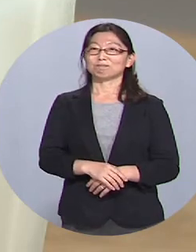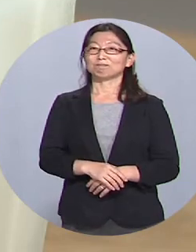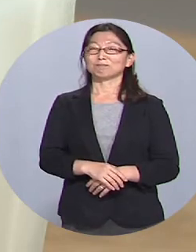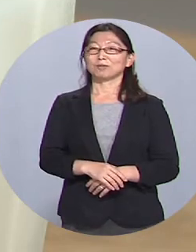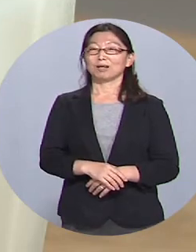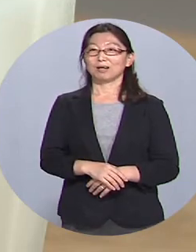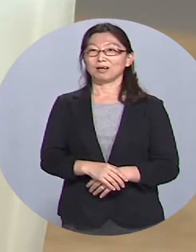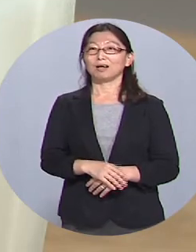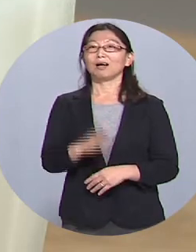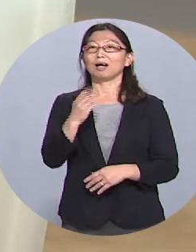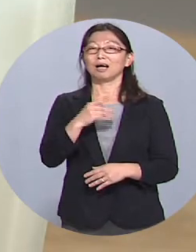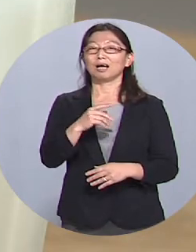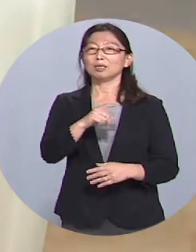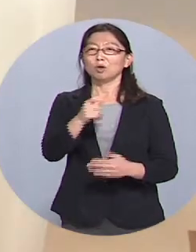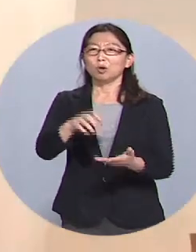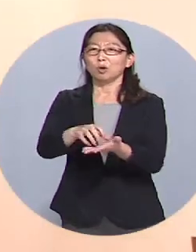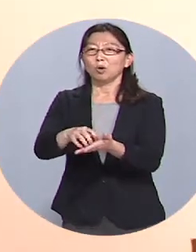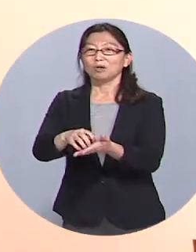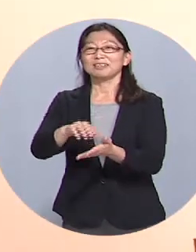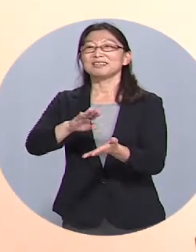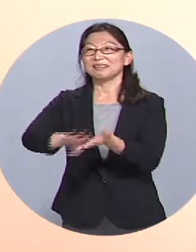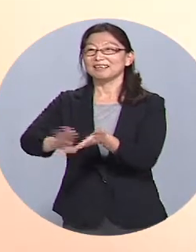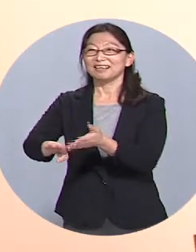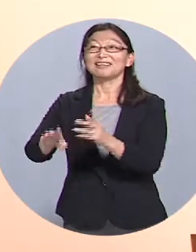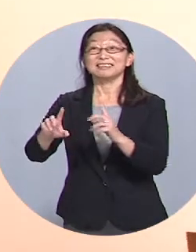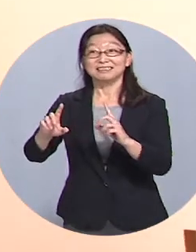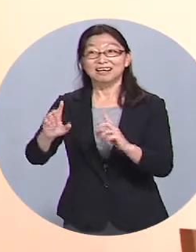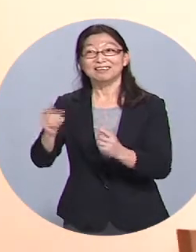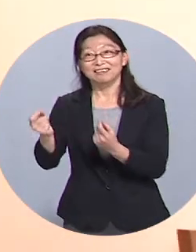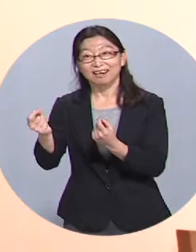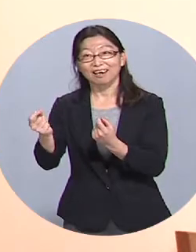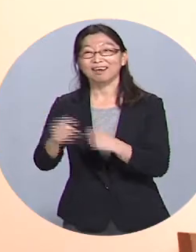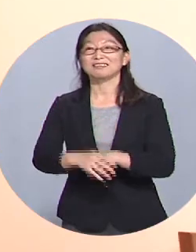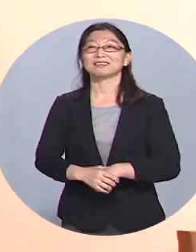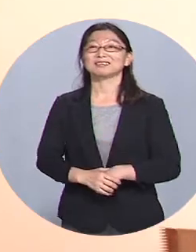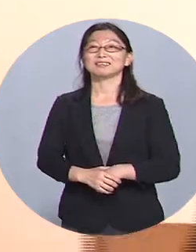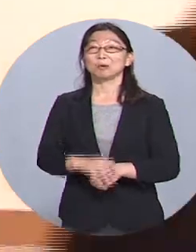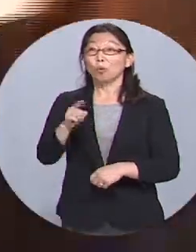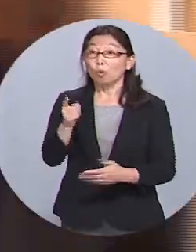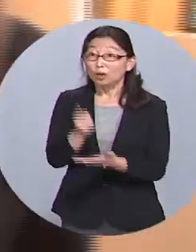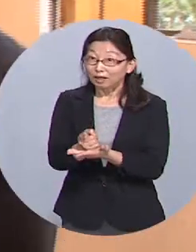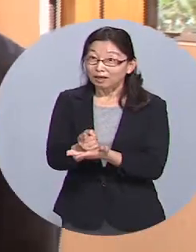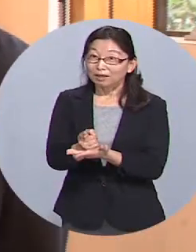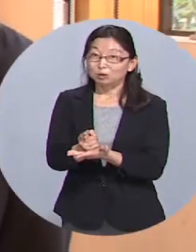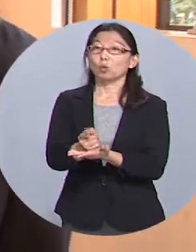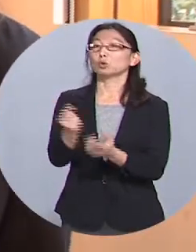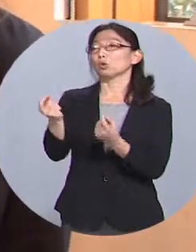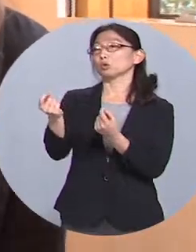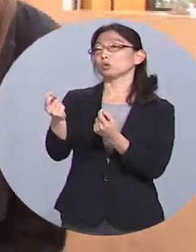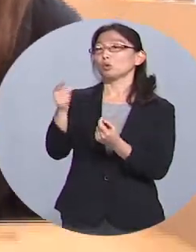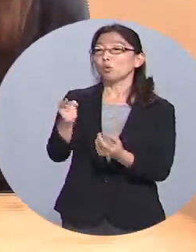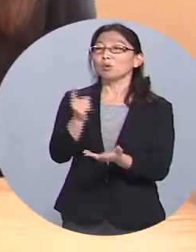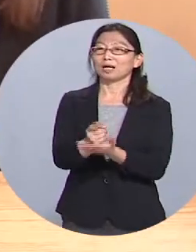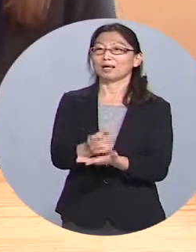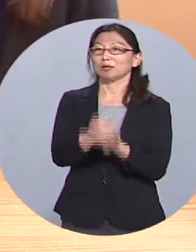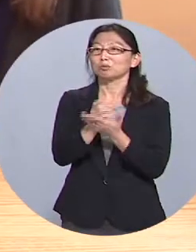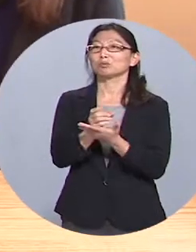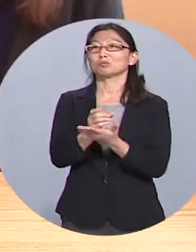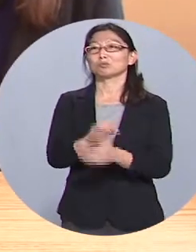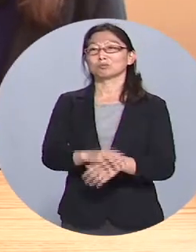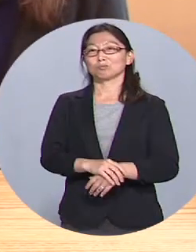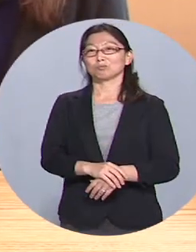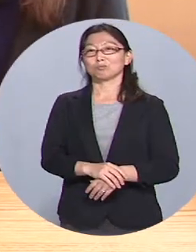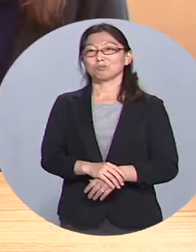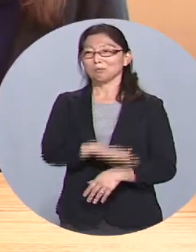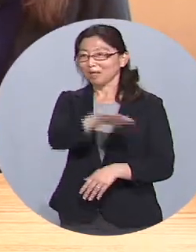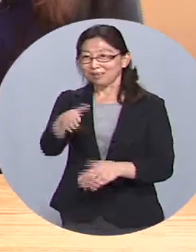はい、じゃあもう本当に余計なものは入ってなく。 そうですね。 うわー、いいですね。もうここでしか飲めないわけですよね。 そうですね。 うわー、これはぜひ皆さんも